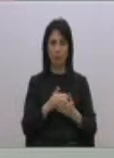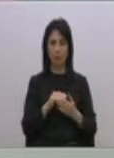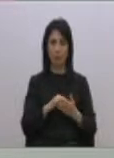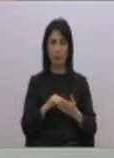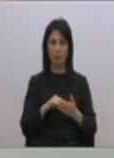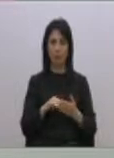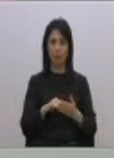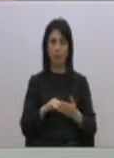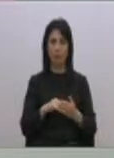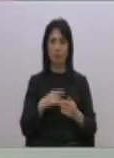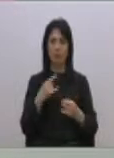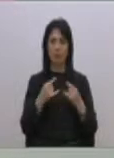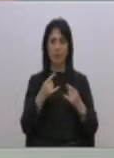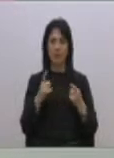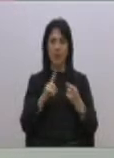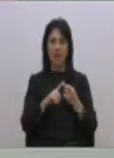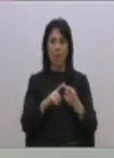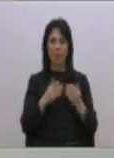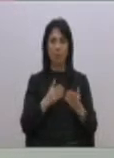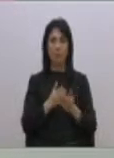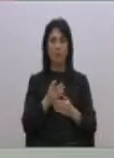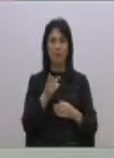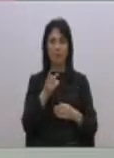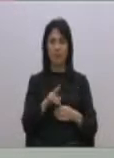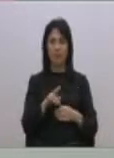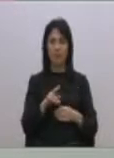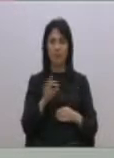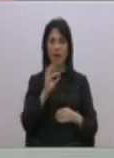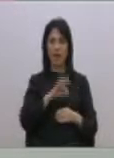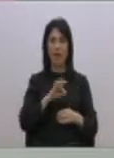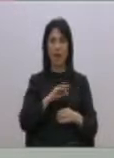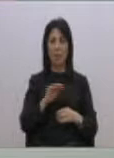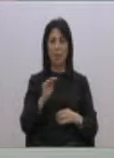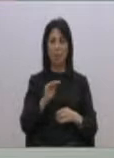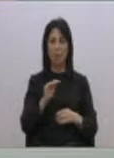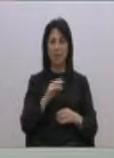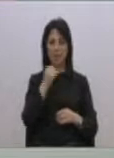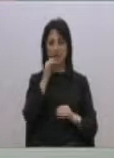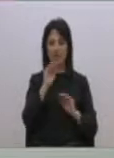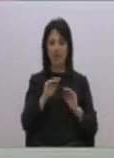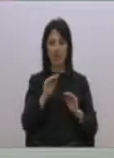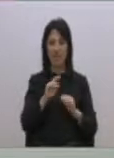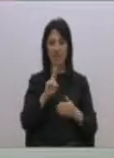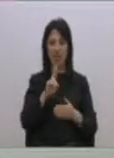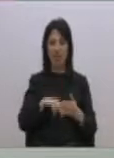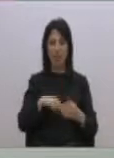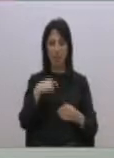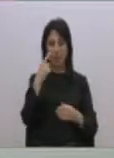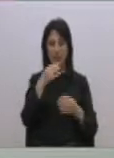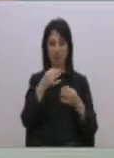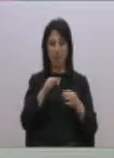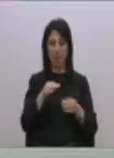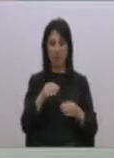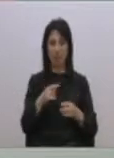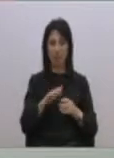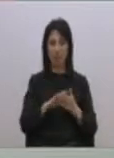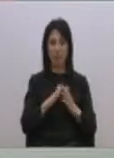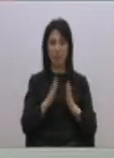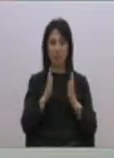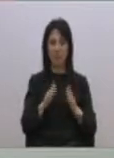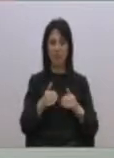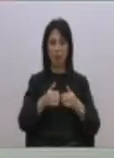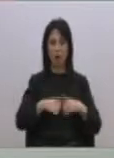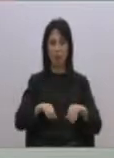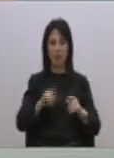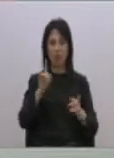degisahit, s-a telecomunicație, mi-i nevistuis, cam o canonul, fizicul, infrastructura, ze autorizabil, piris, dar și obispirovesc, ca să zbule comisia,